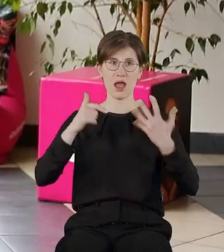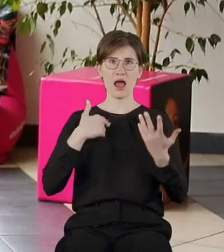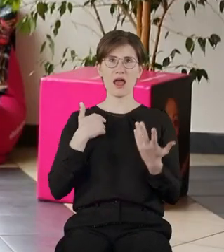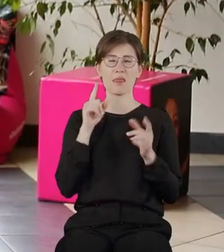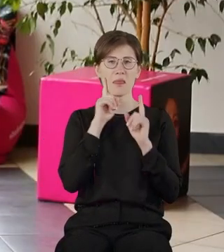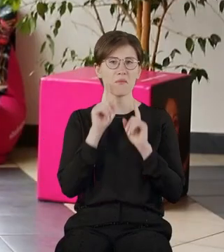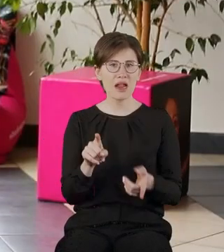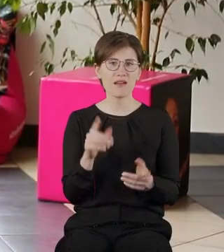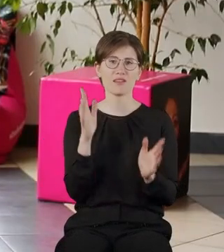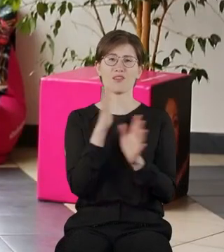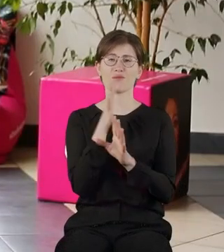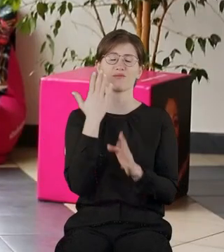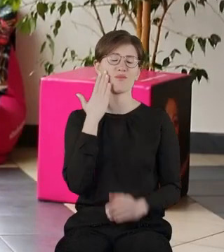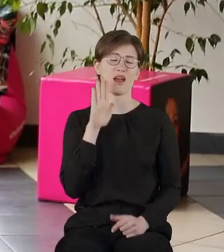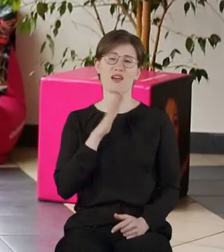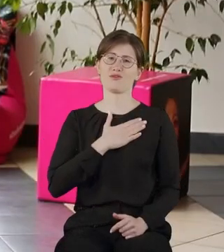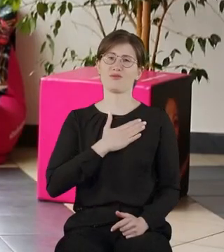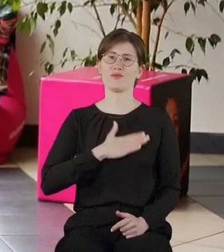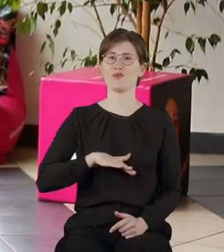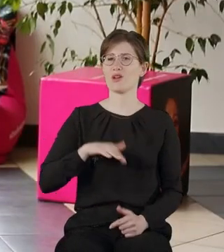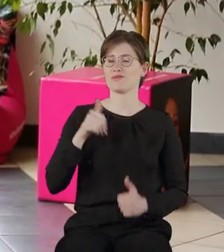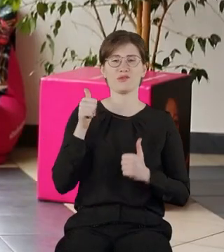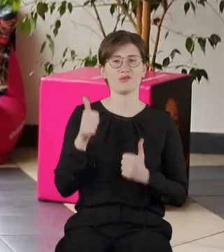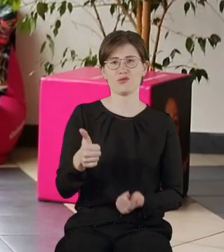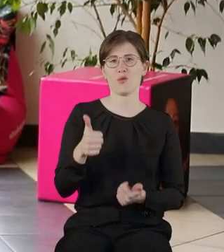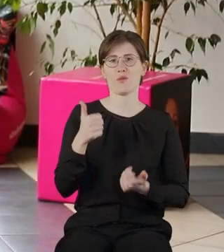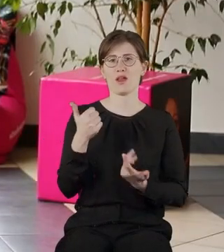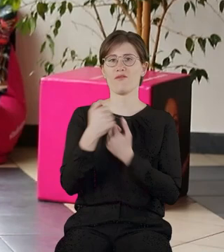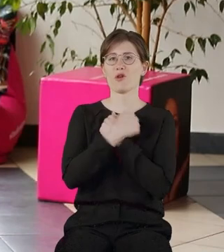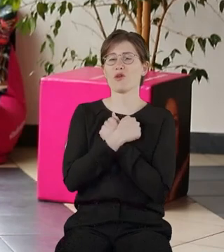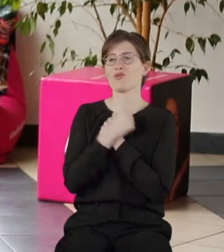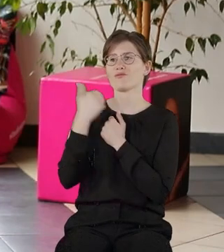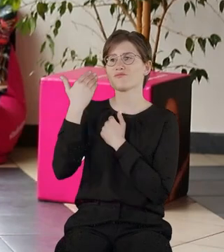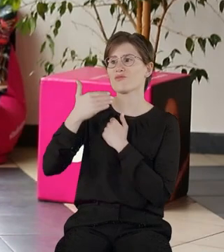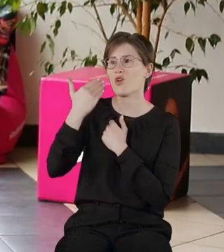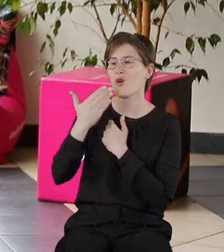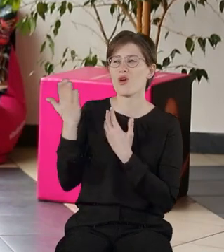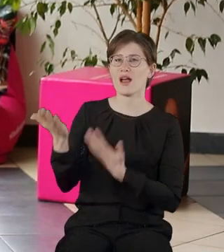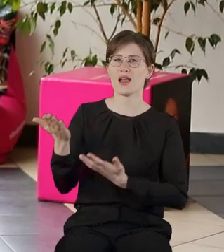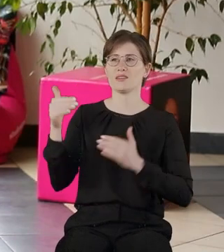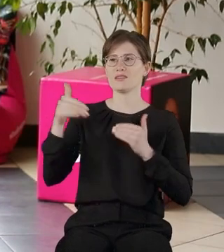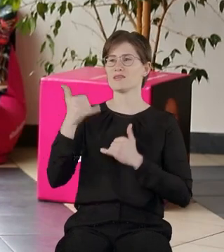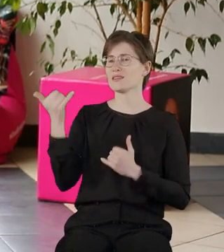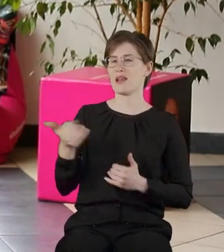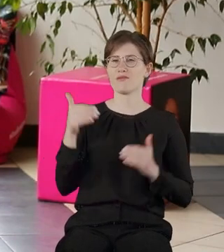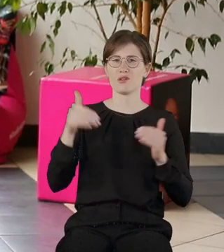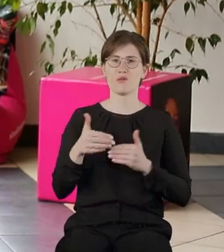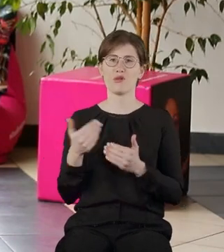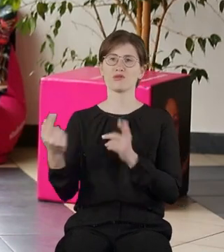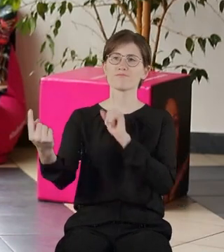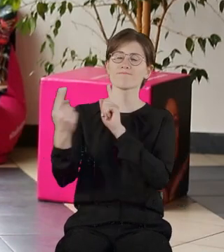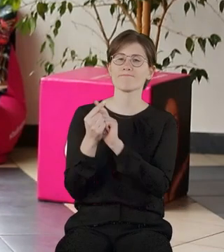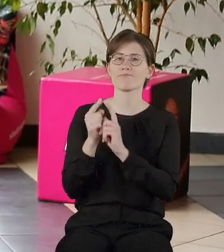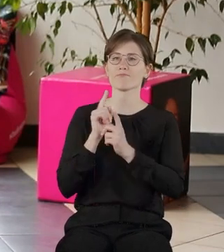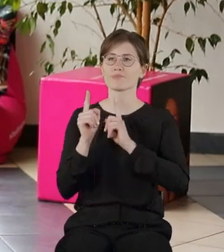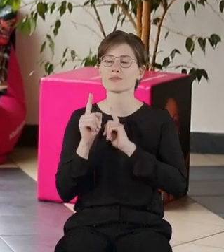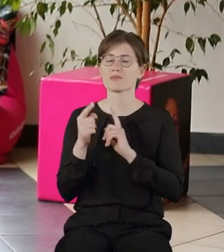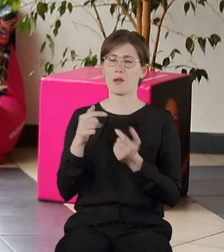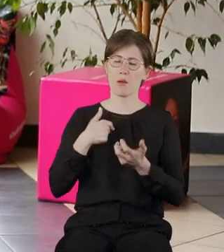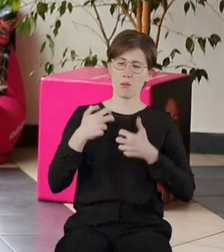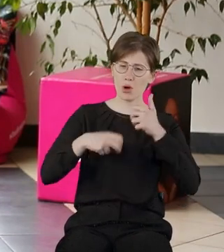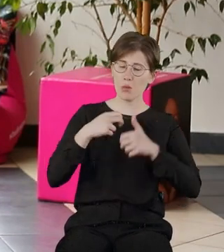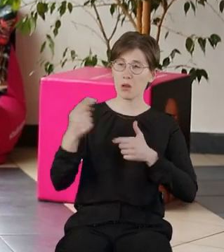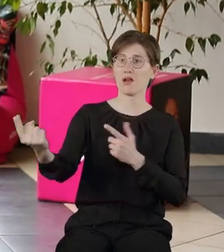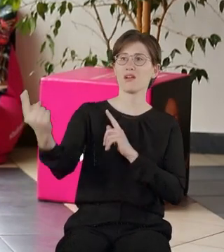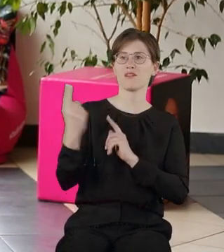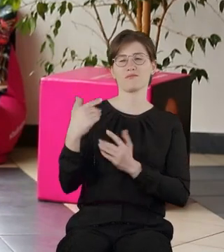się, że atmosfera jest naprawdę świetna. Wykładowcy są kochani i zawsze można się zwrócić do nich z najmniejszym problemem. Zawsze pomogą i